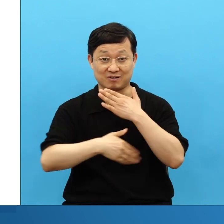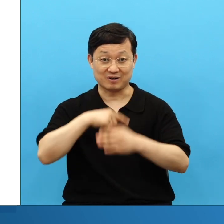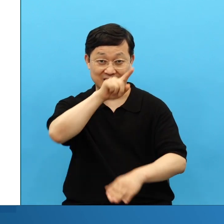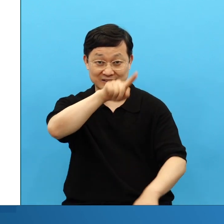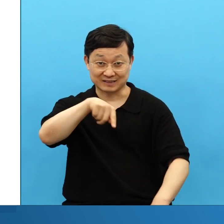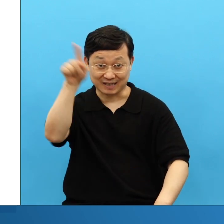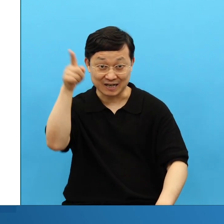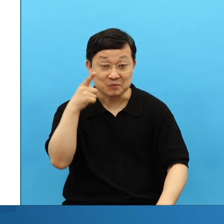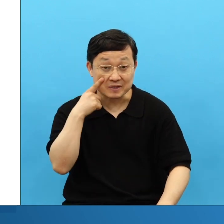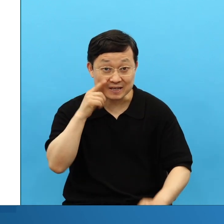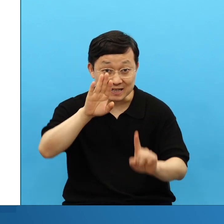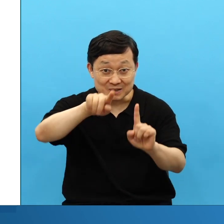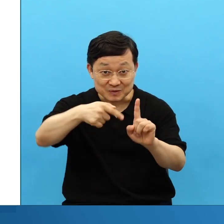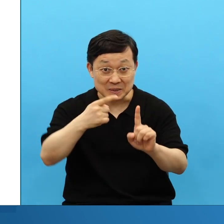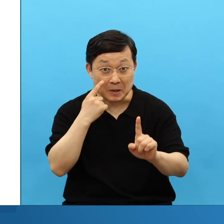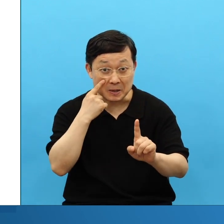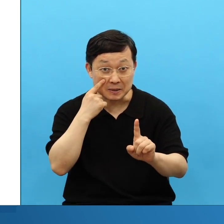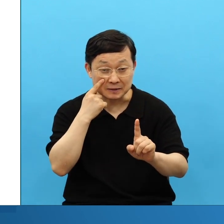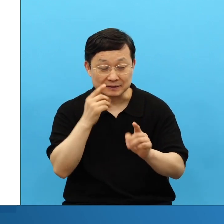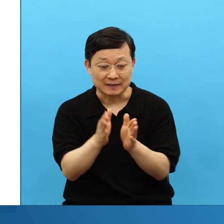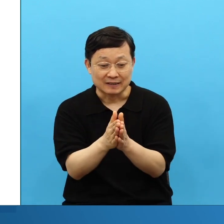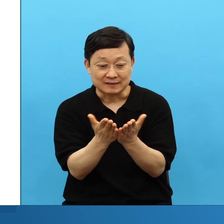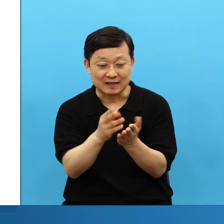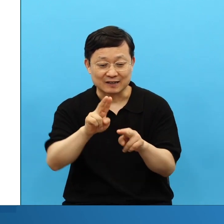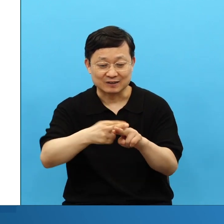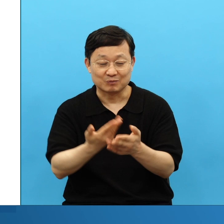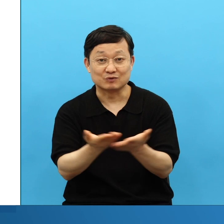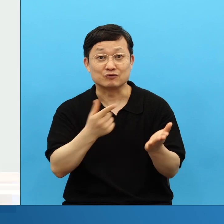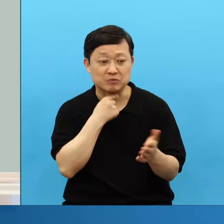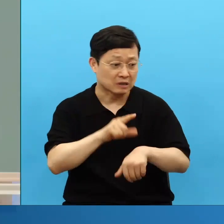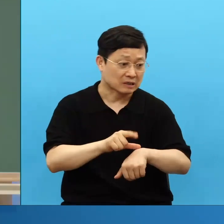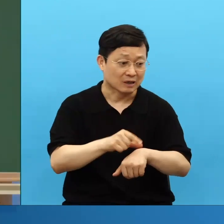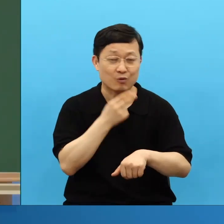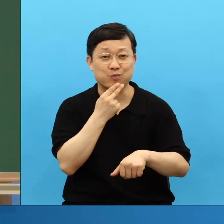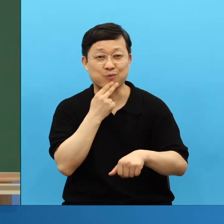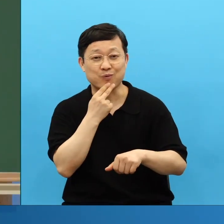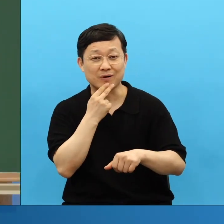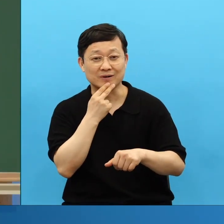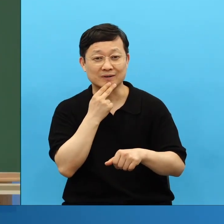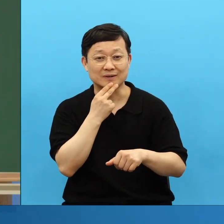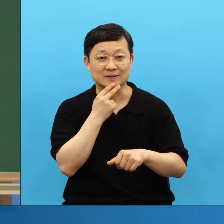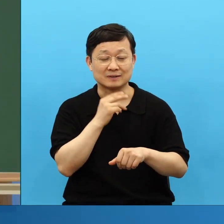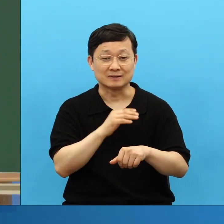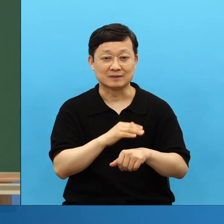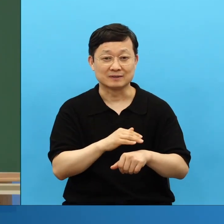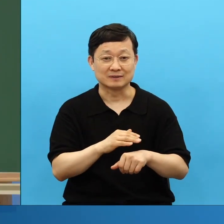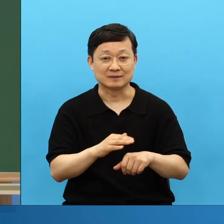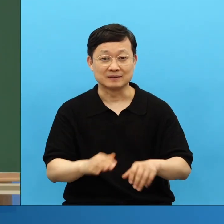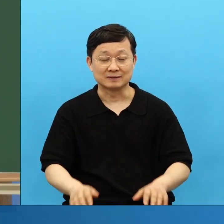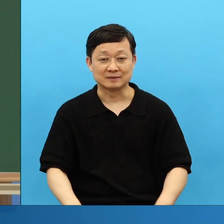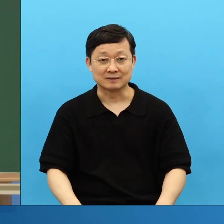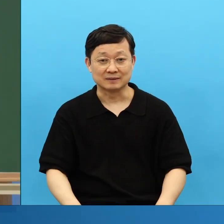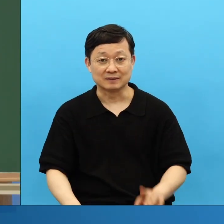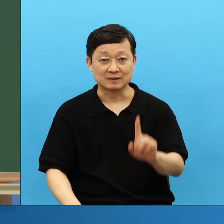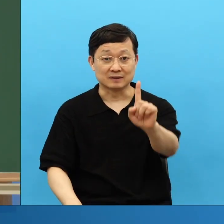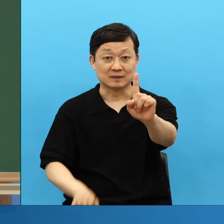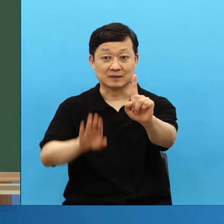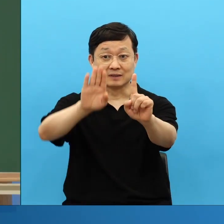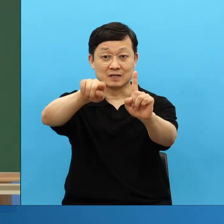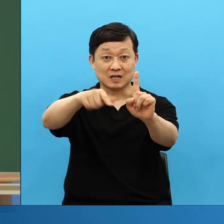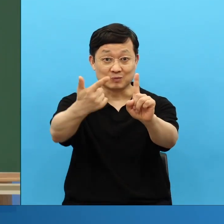1분. 자, 책을 드려야 되는데 어떻게 드릴까 지금 시간이 없어서 이렇게 드려야 될 것 같아요. 1분